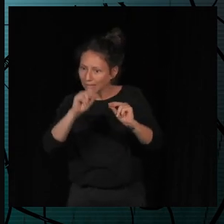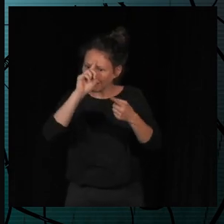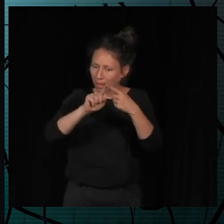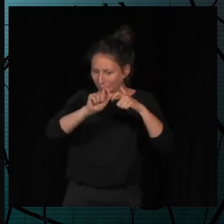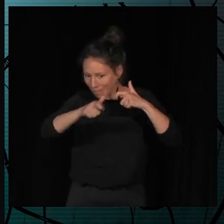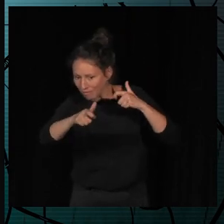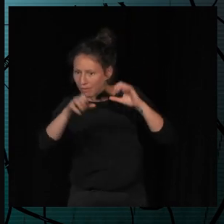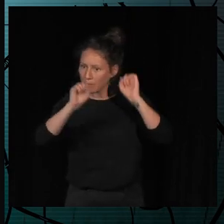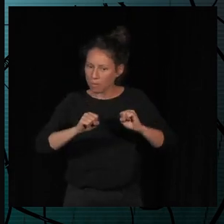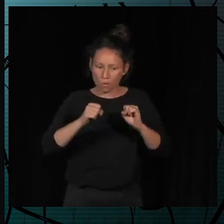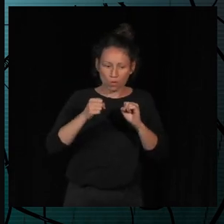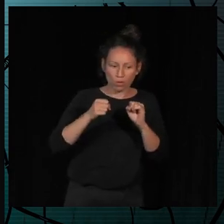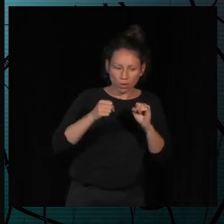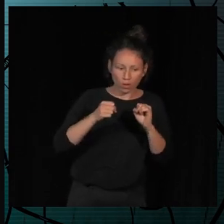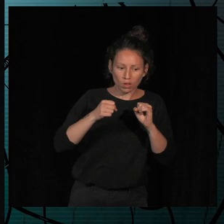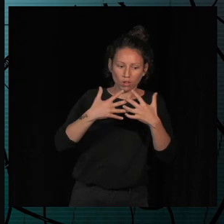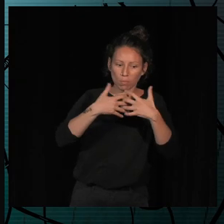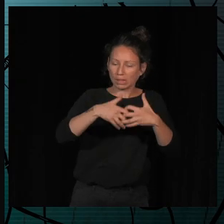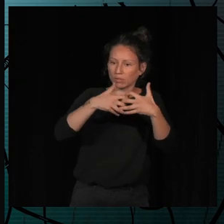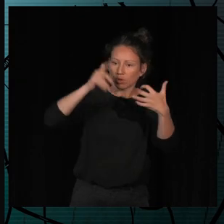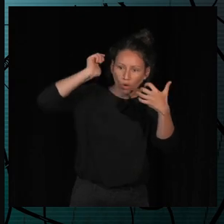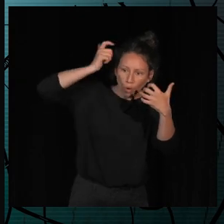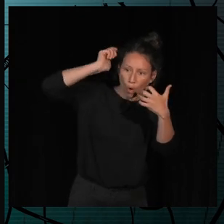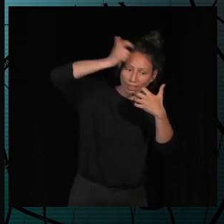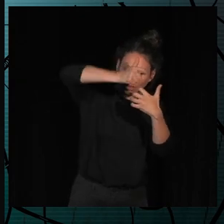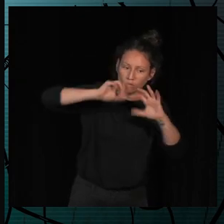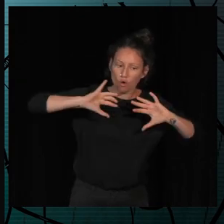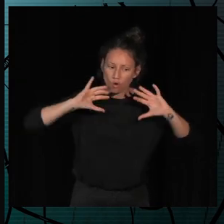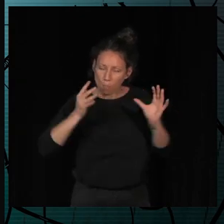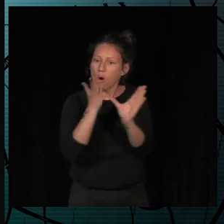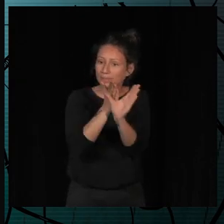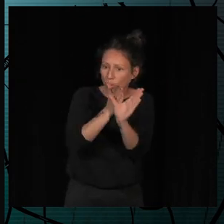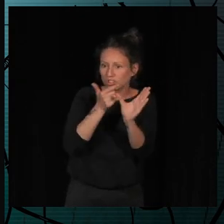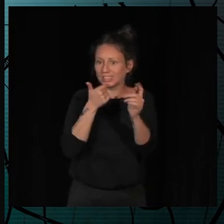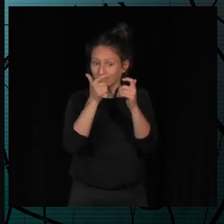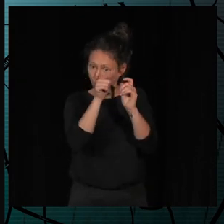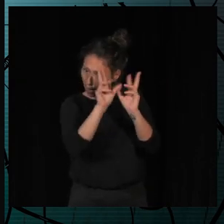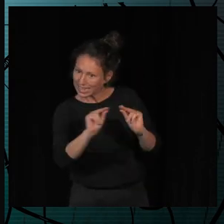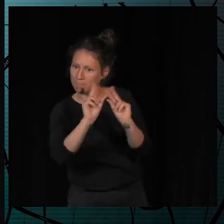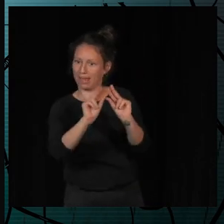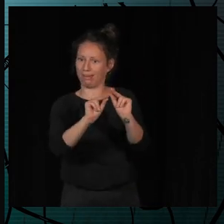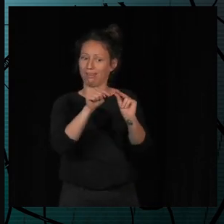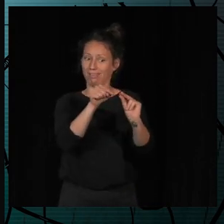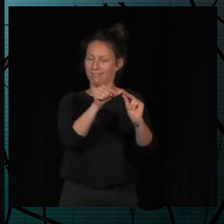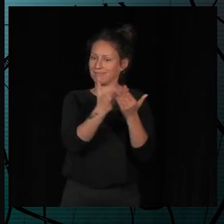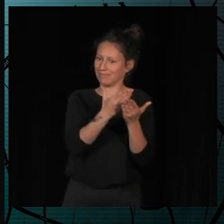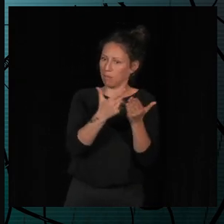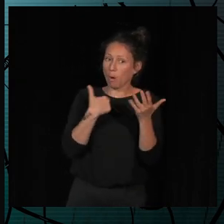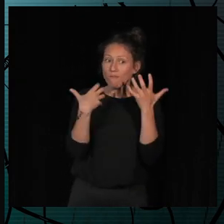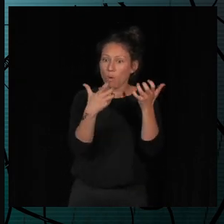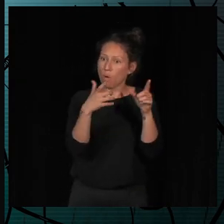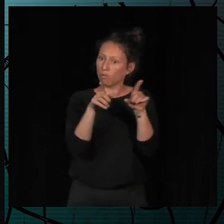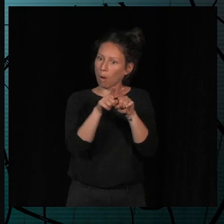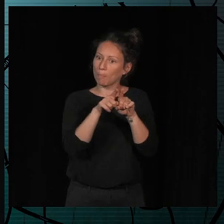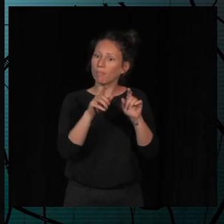introduisent les jeux vidéos dans les dans les bibliothèques je pense qu'il serait bien en contrepartie de demander au fabricants des jeux vidéos de fournir des modes